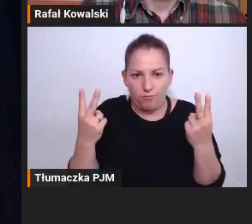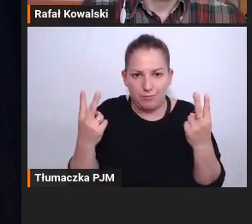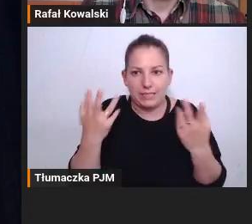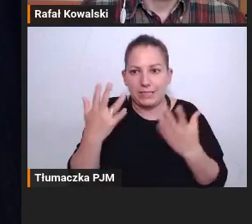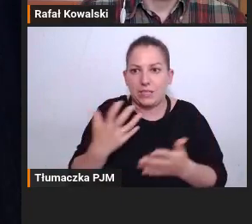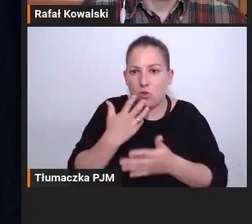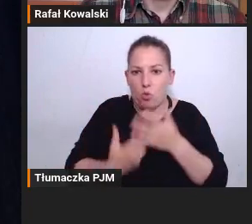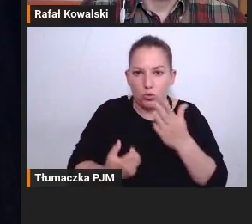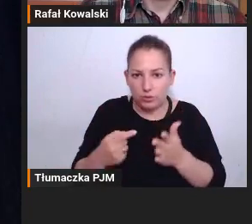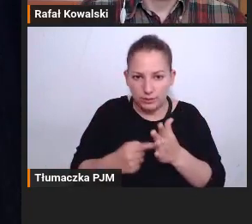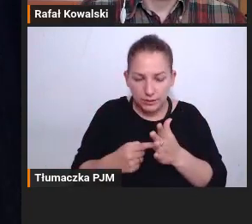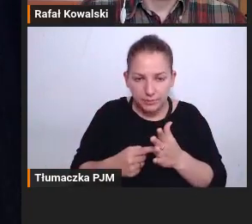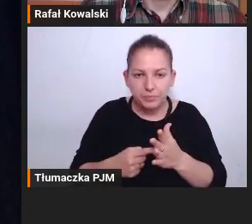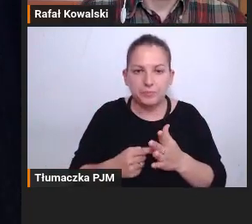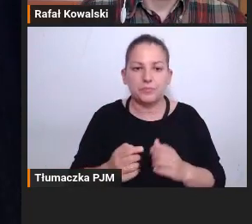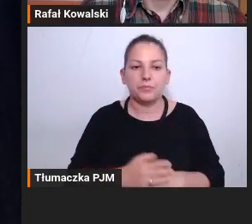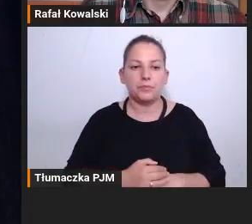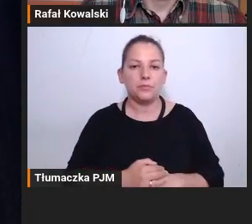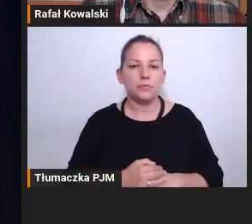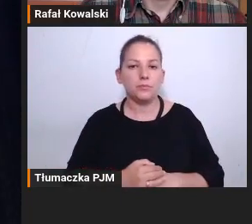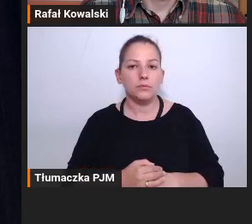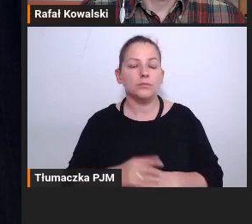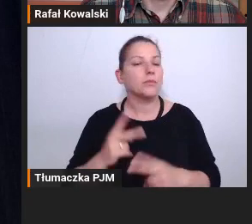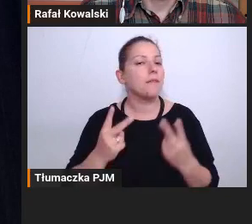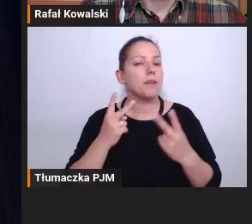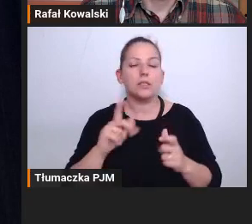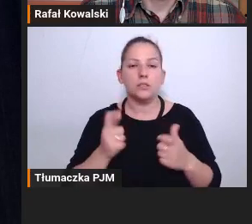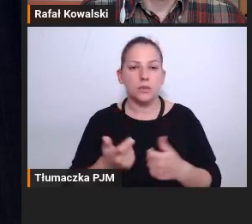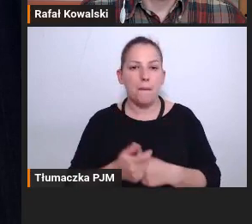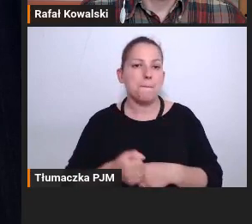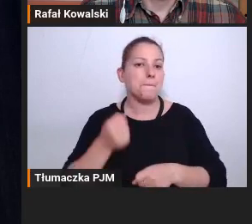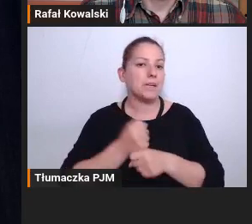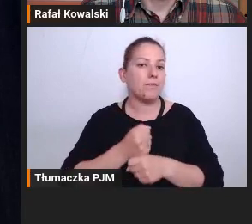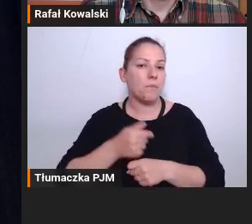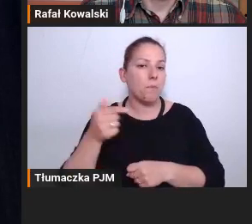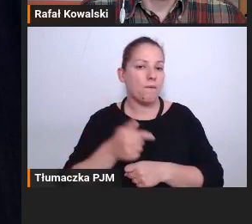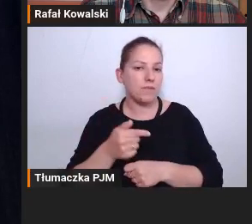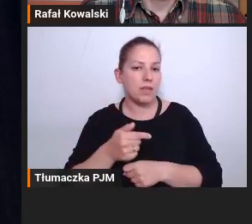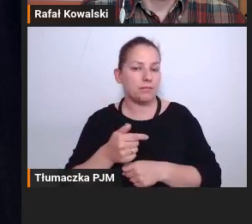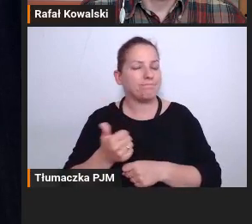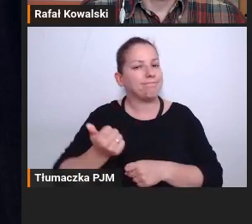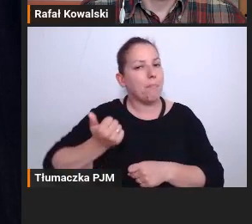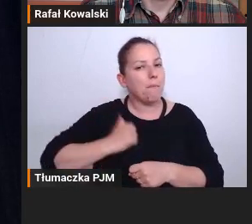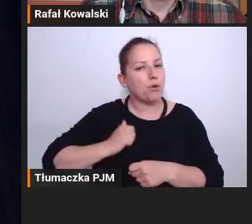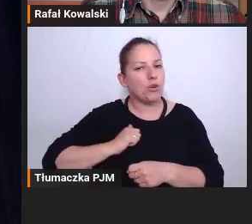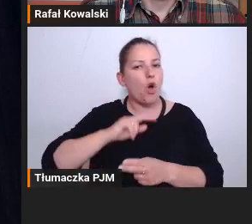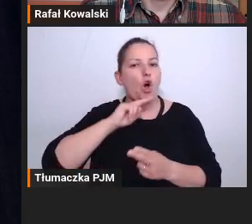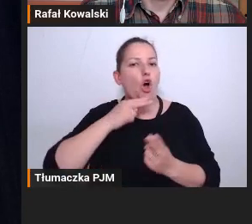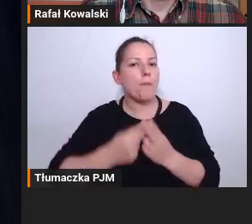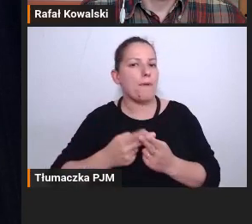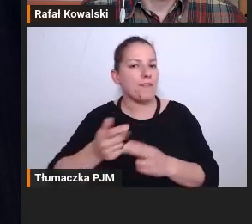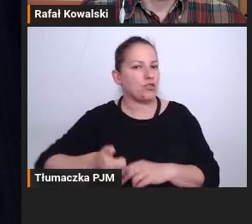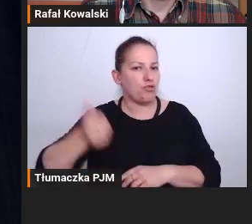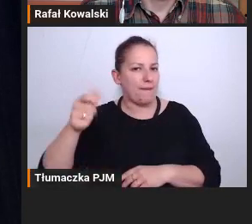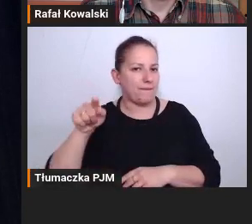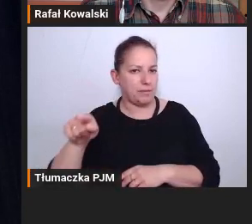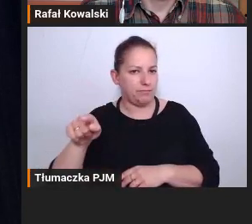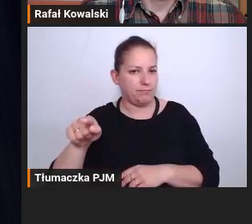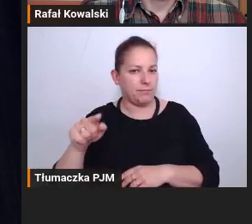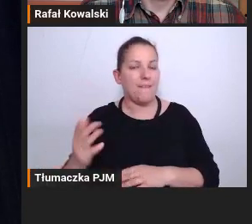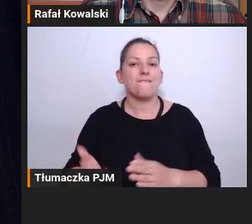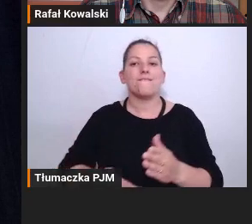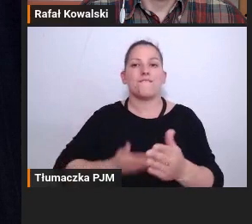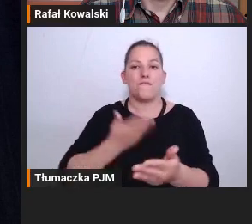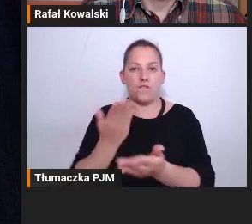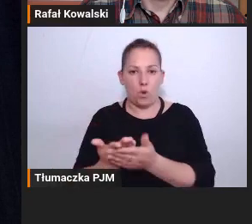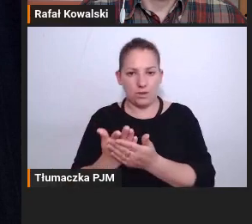tego skorzystać, to co ważne, no, pracownik powinien tutaj poczekać na odpowiedź pracodawcy, czyli złożyć